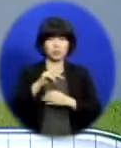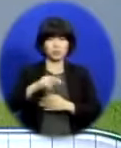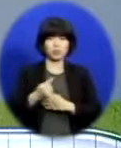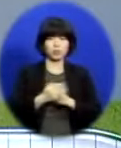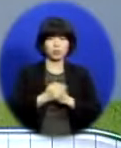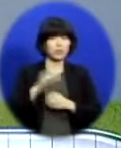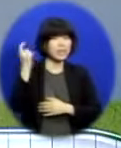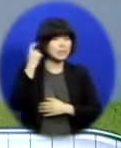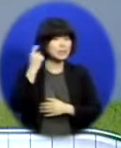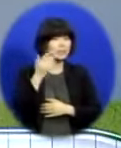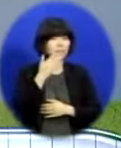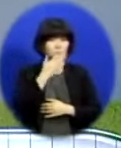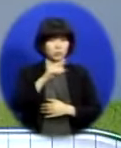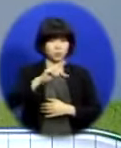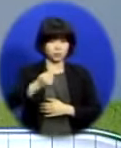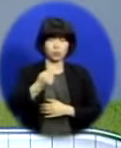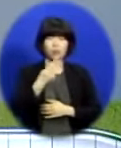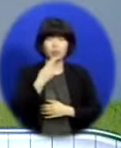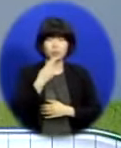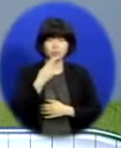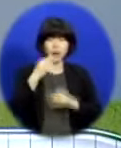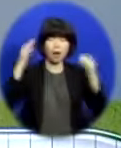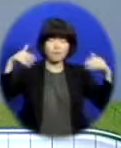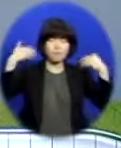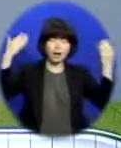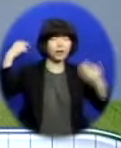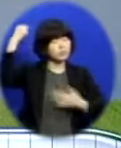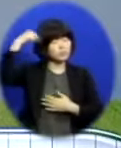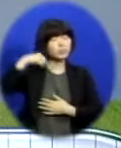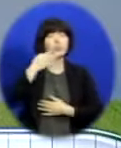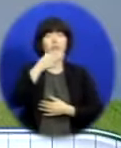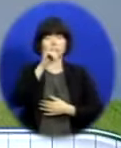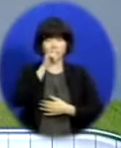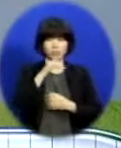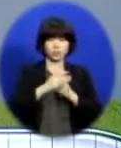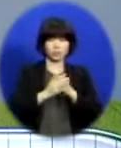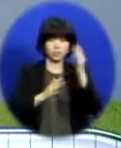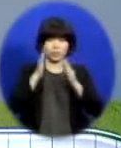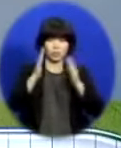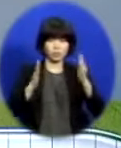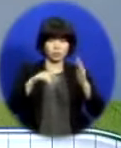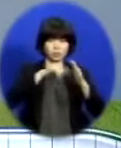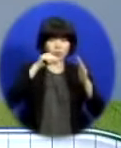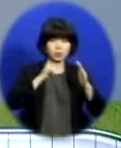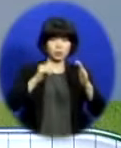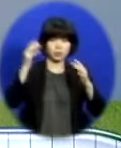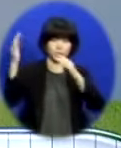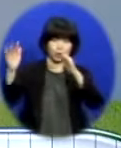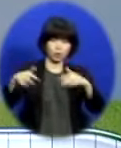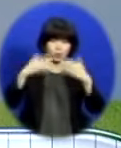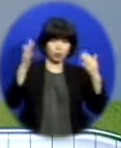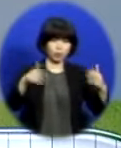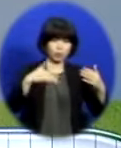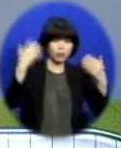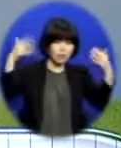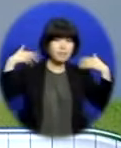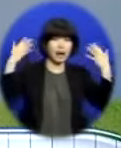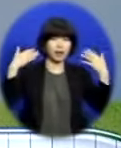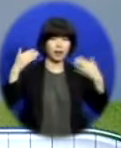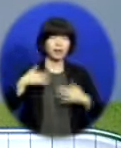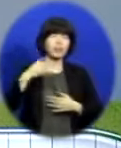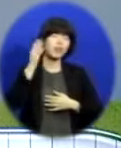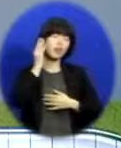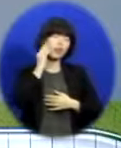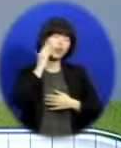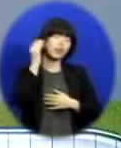그렇게들을 수도 없지만 바람을 느낄 수는 있잖아요 그숲속에서 부는 바람을 자기 피부를